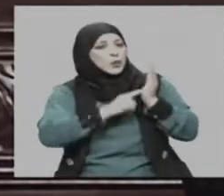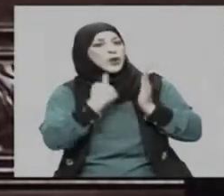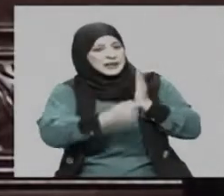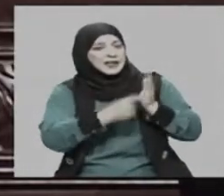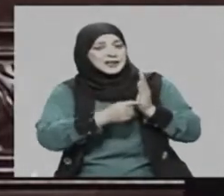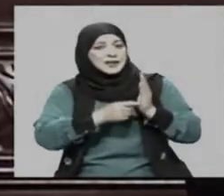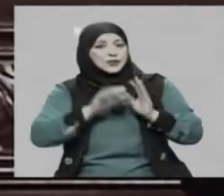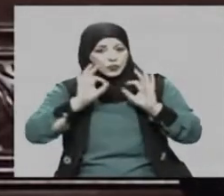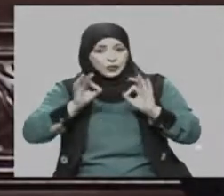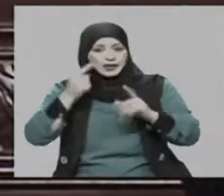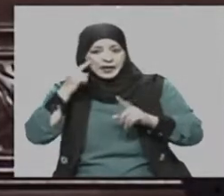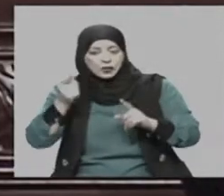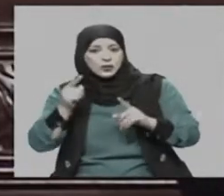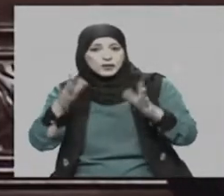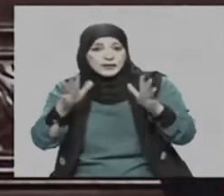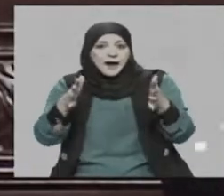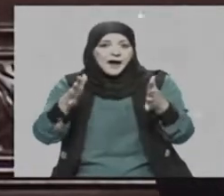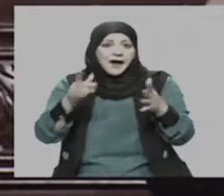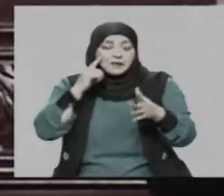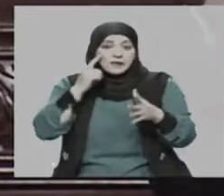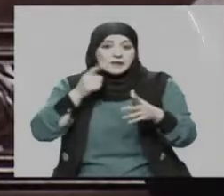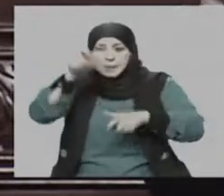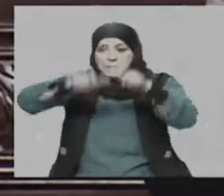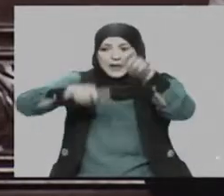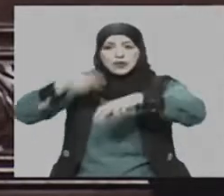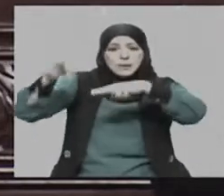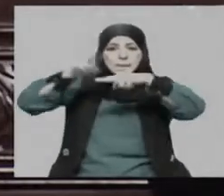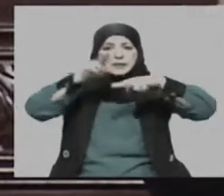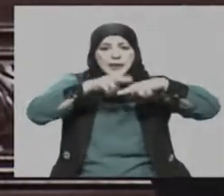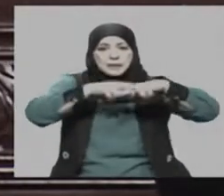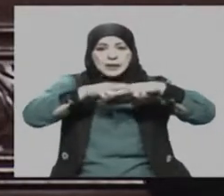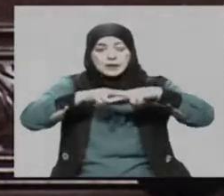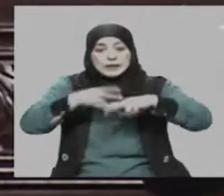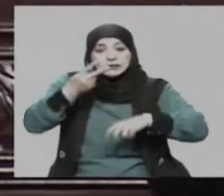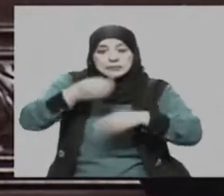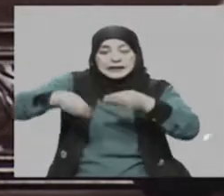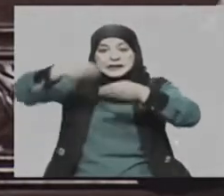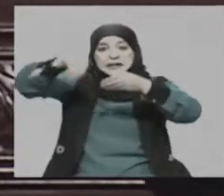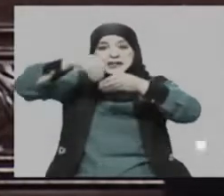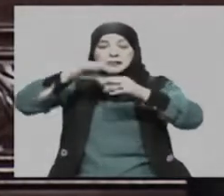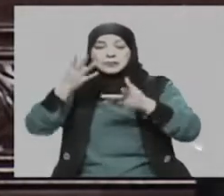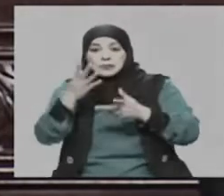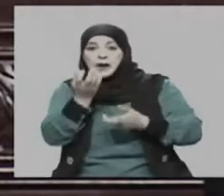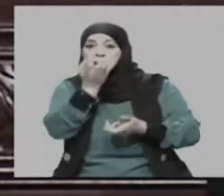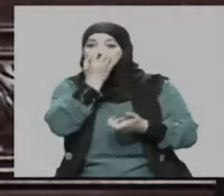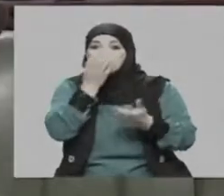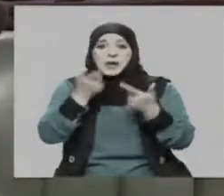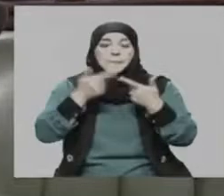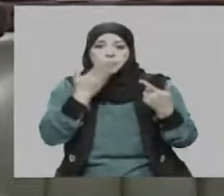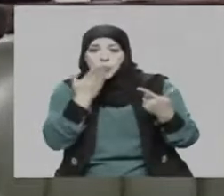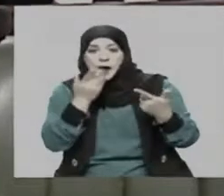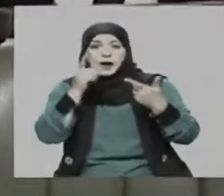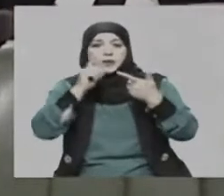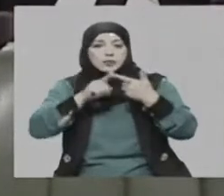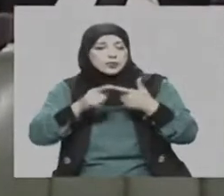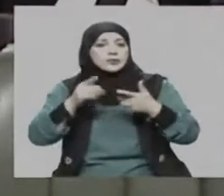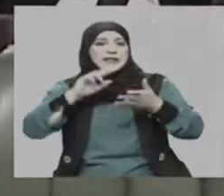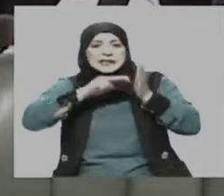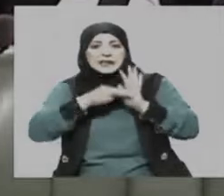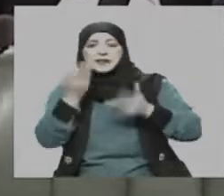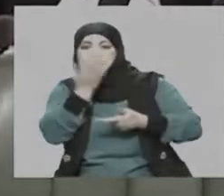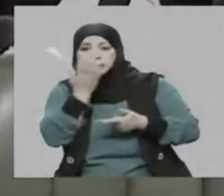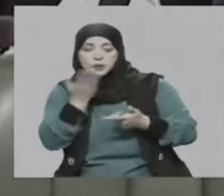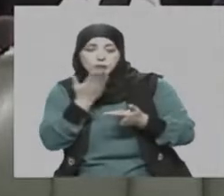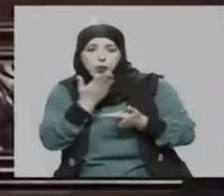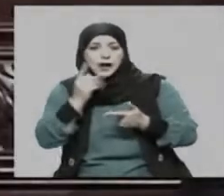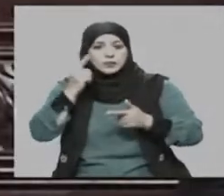خوفنا لتولي ديباسي، للعدد بتاع العباد اللي حاجتها بأكسجين وحاجتها بريانيماسيون يفوت